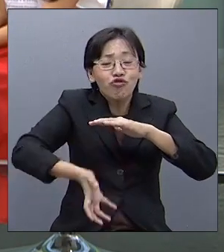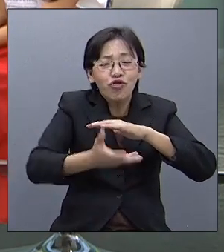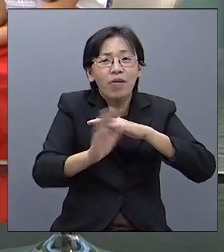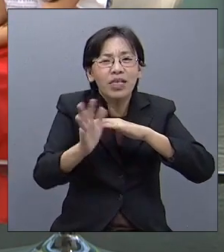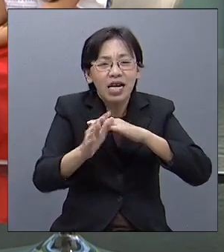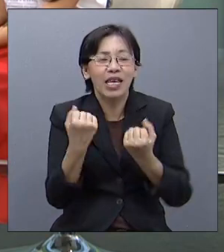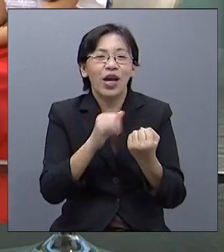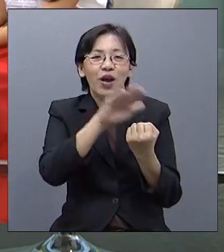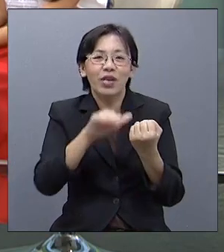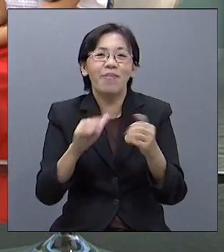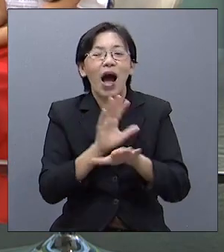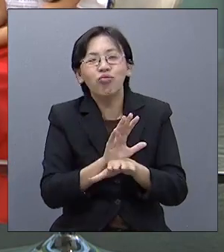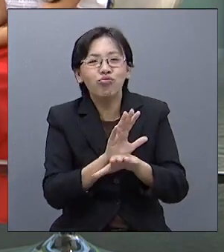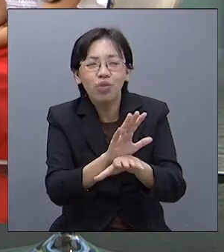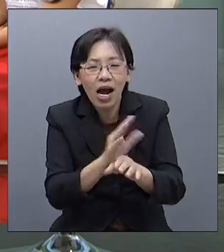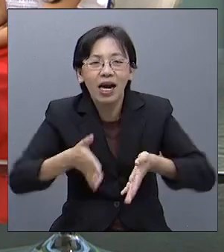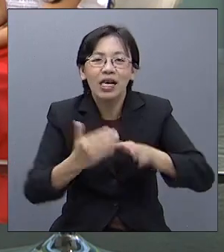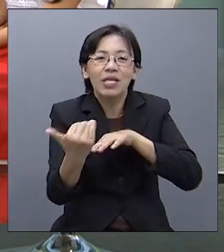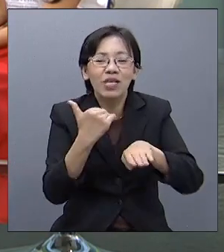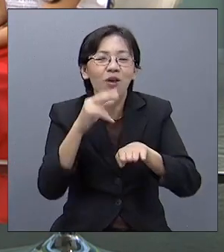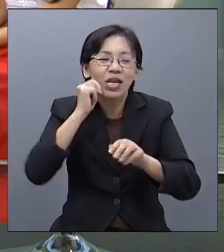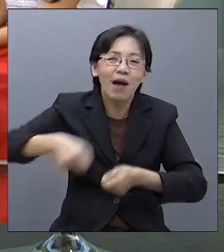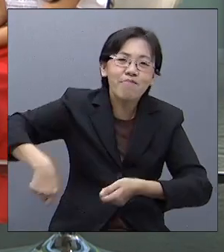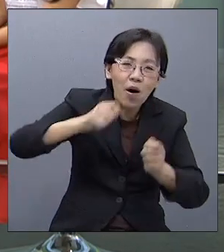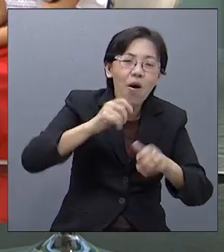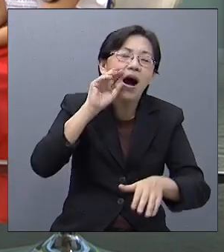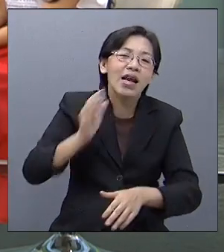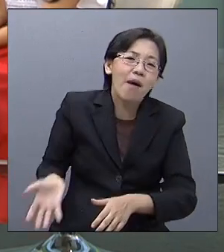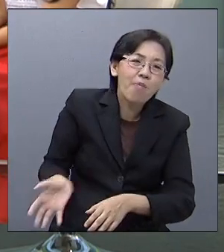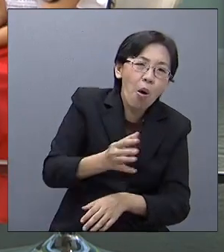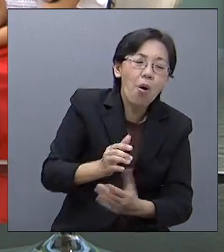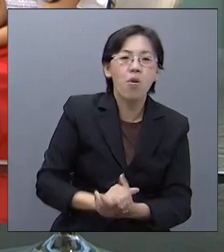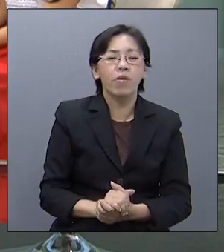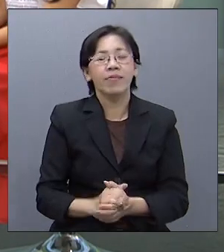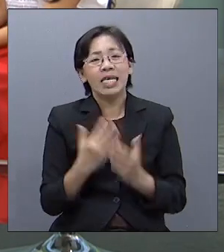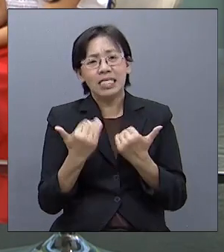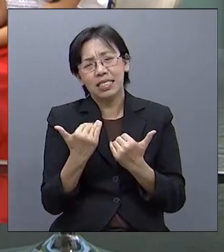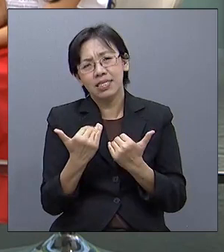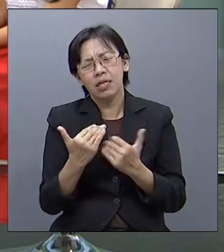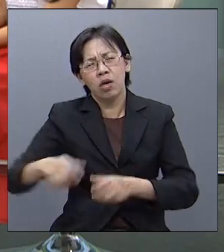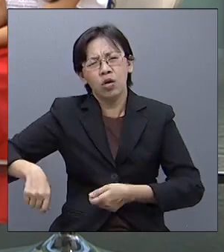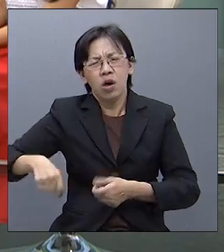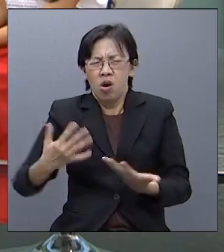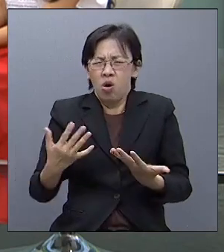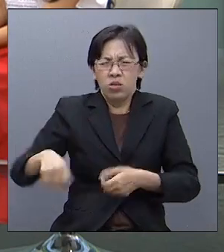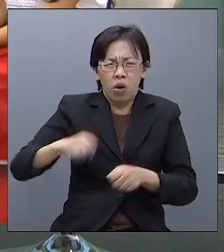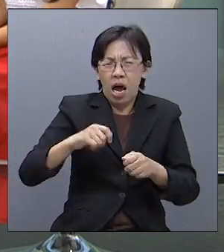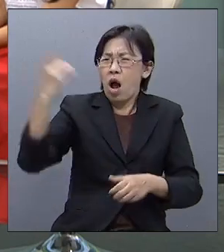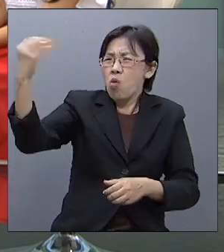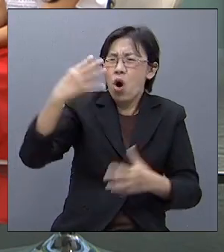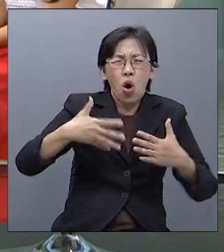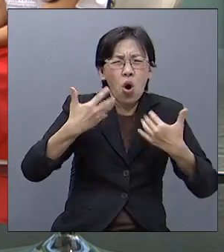ระบะหรือออกไปตามถนนครับในช่วงนี้ทั้งฝุ่น PM 2.5 เยอะๆ UV จัดๆแบบนี้มันมีโรคภัยไข้เจ็บอะไรที่เราต้องระวังบ้าง